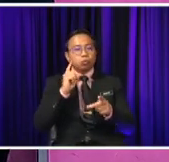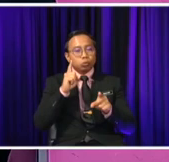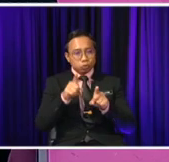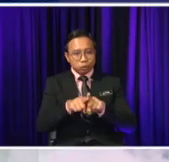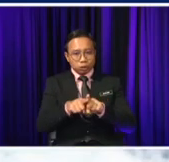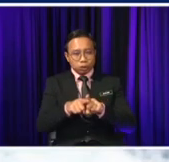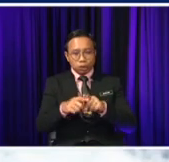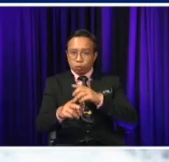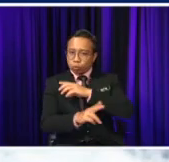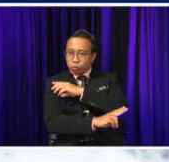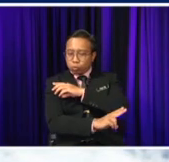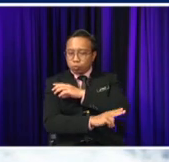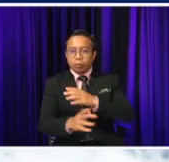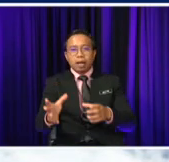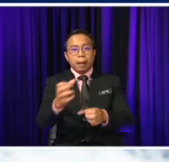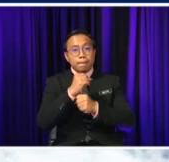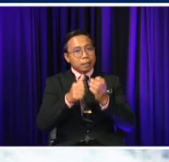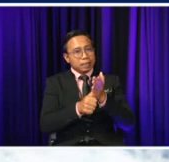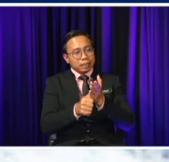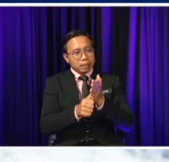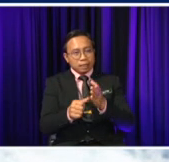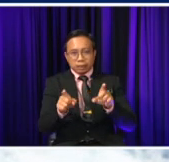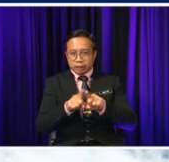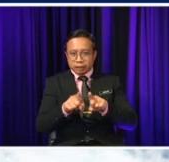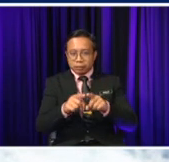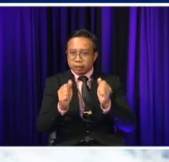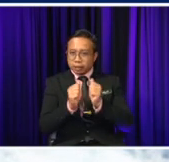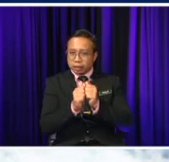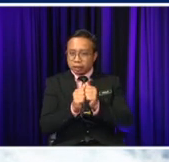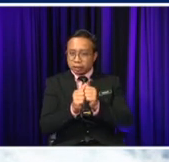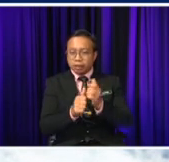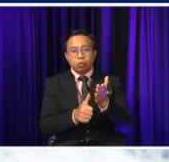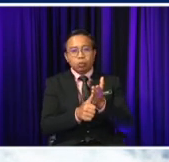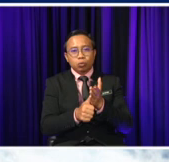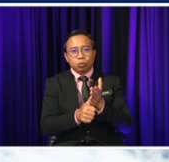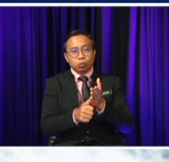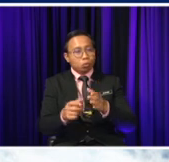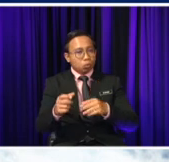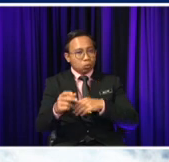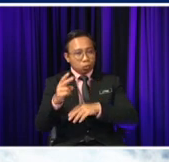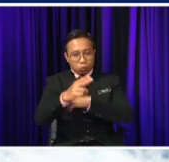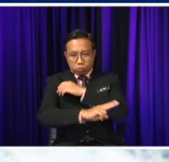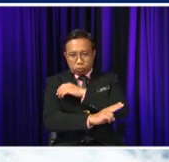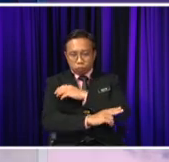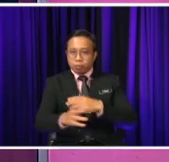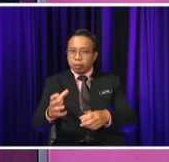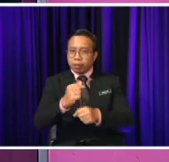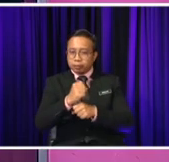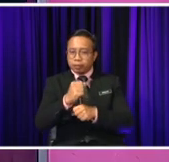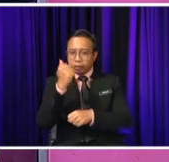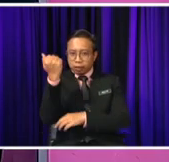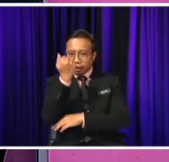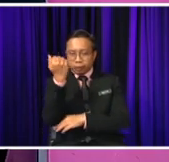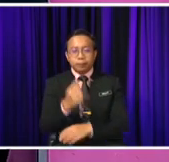hukum mengambil dadah sama juga dengan hukum minum arak hukuman terhadap pengambil dada juga